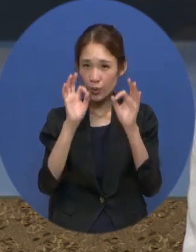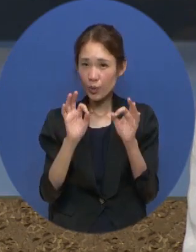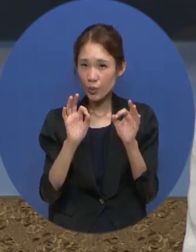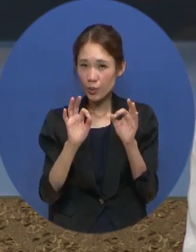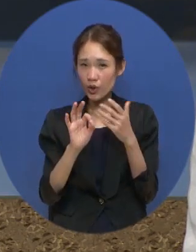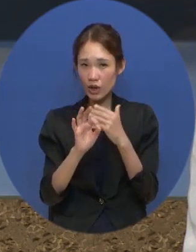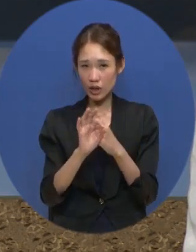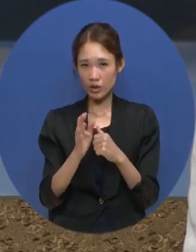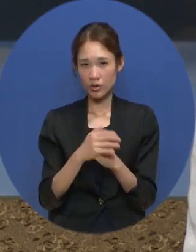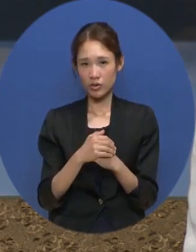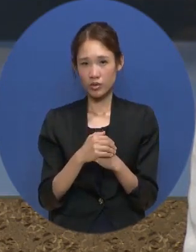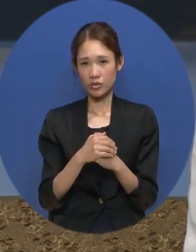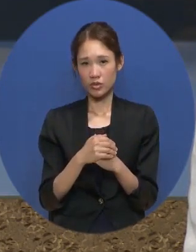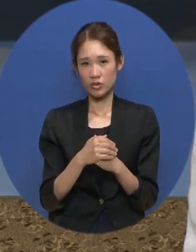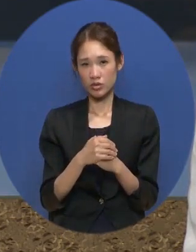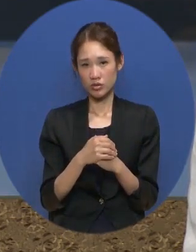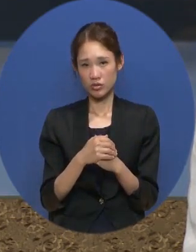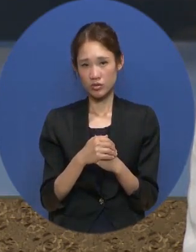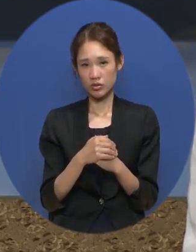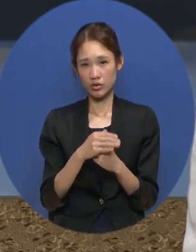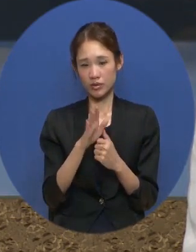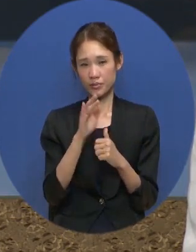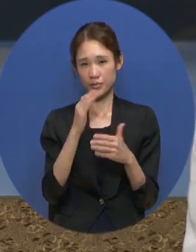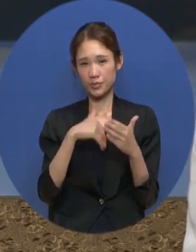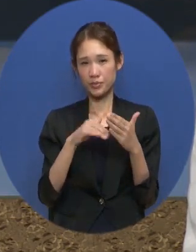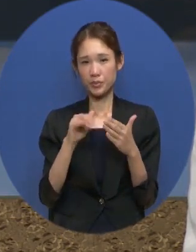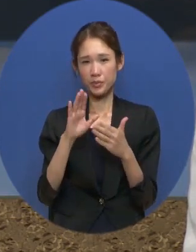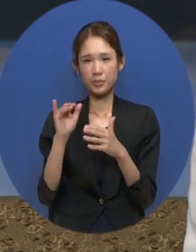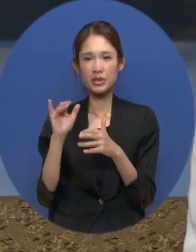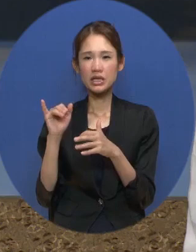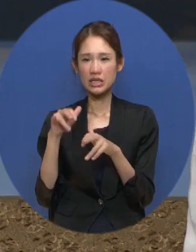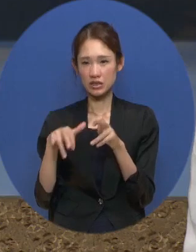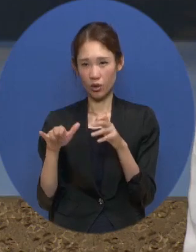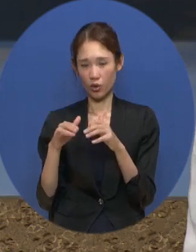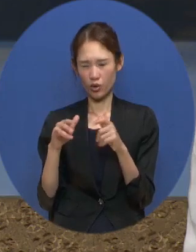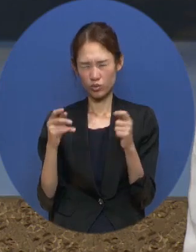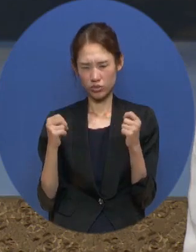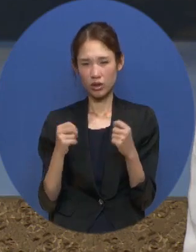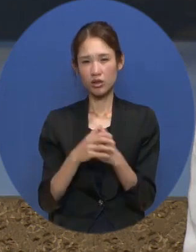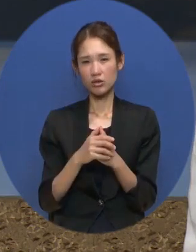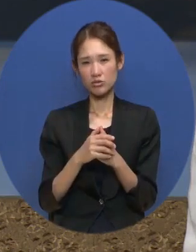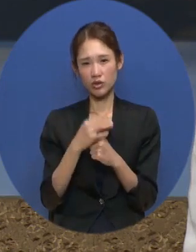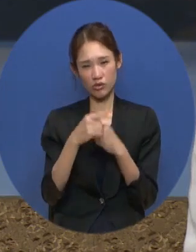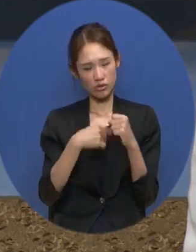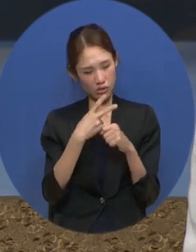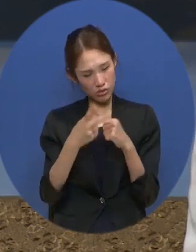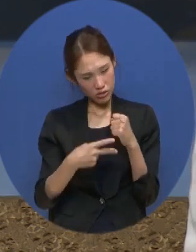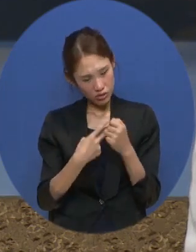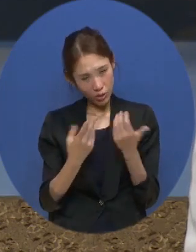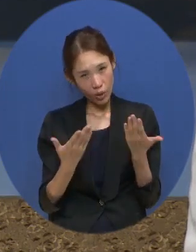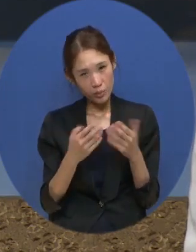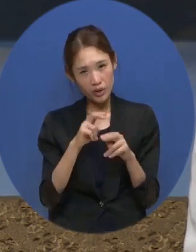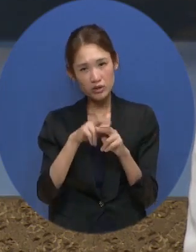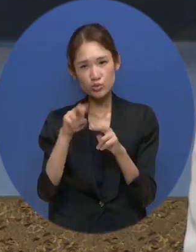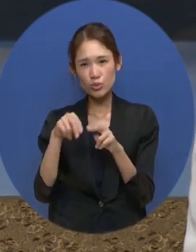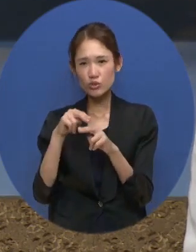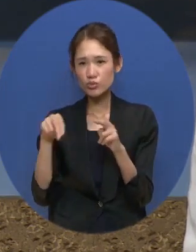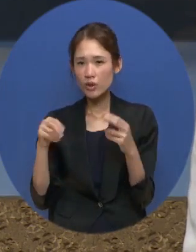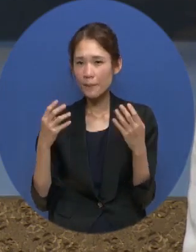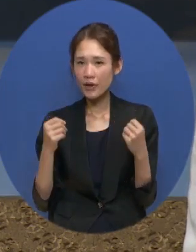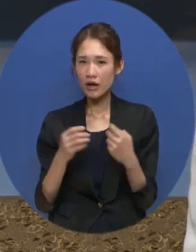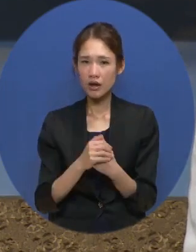장애인을 뽑는 기업들이 보시면은 비정규직을 많이 뽑아요. 그래서 1년, 2년 근무하고 그만두고 그런 경우가